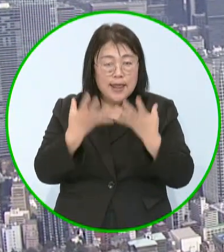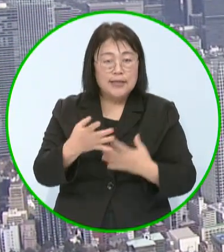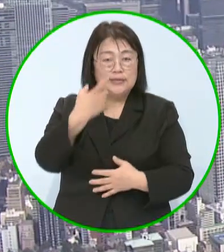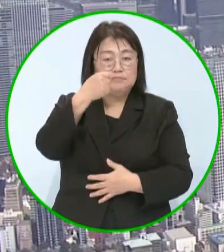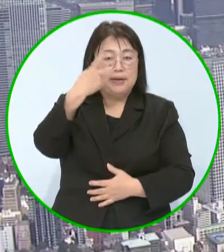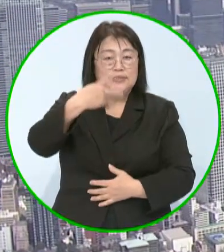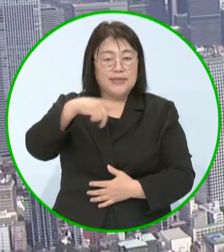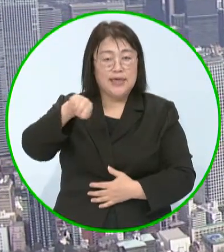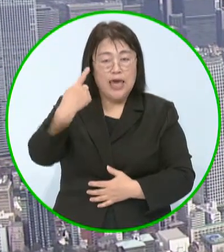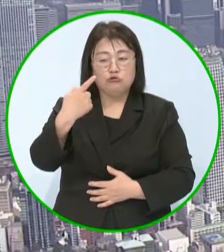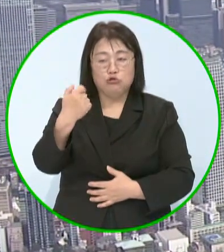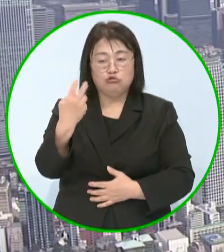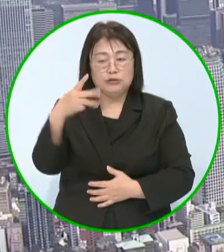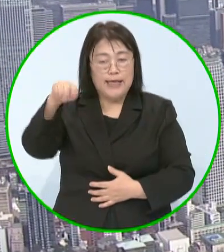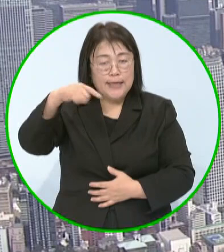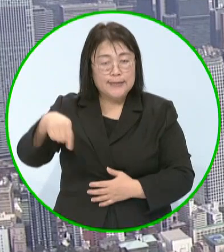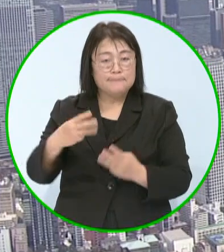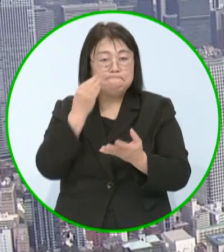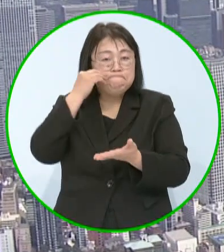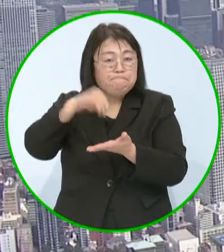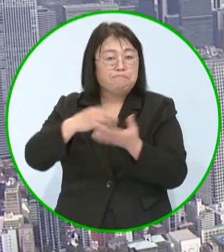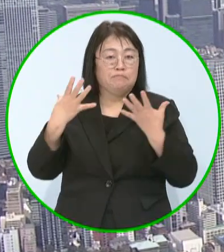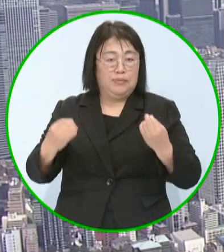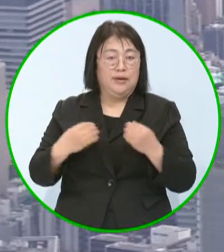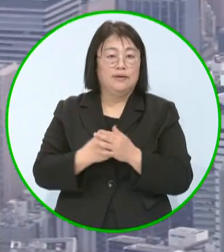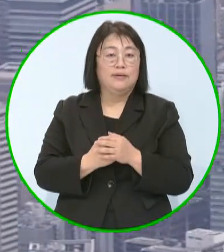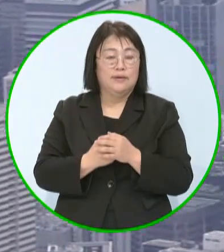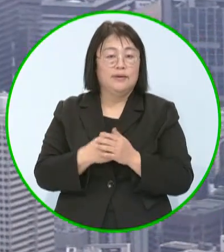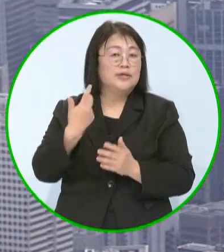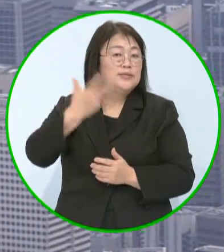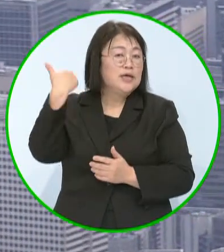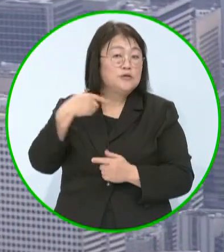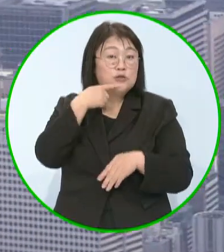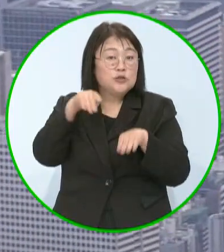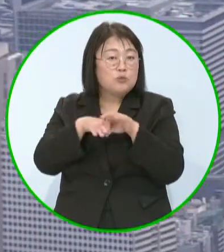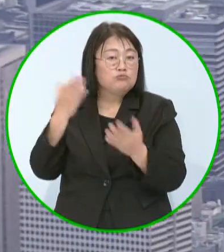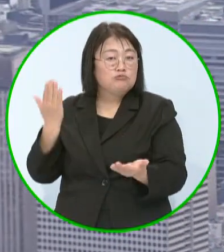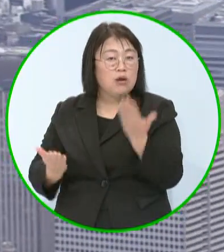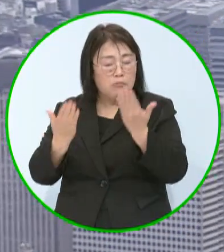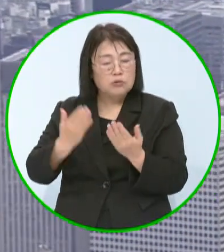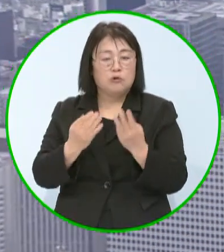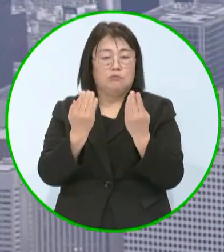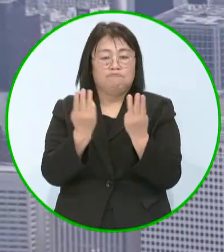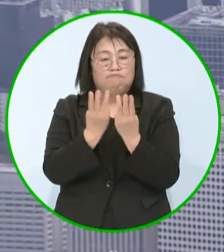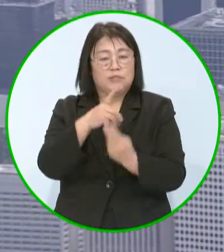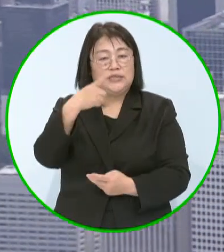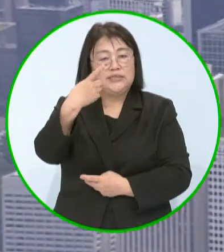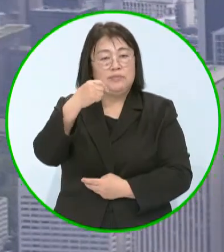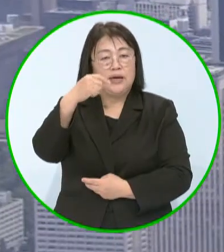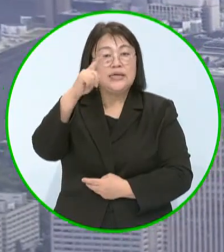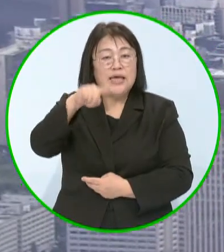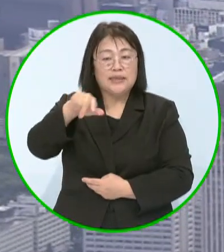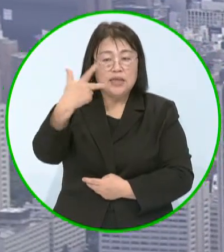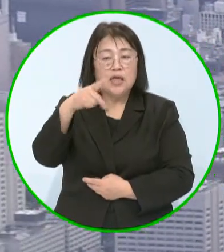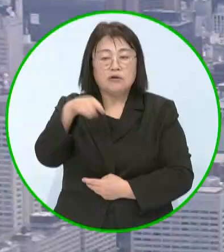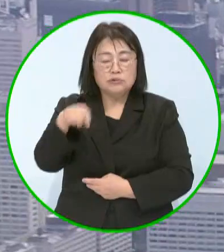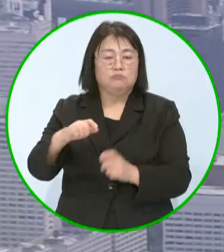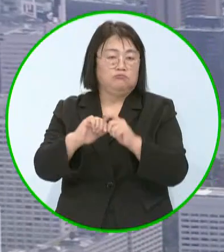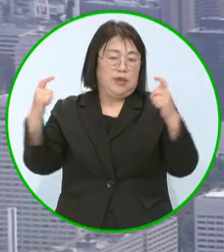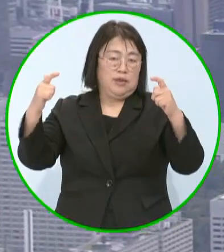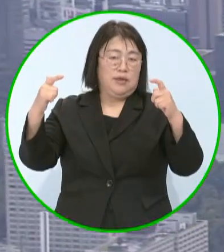に1万2163人確認されました先週の日曜日よりおよそ1700人増えまし